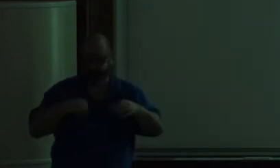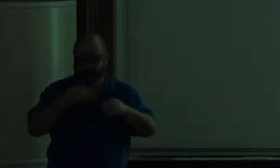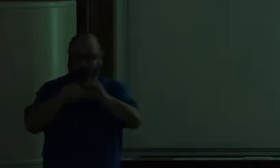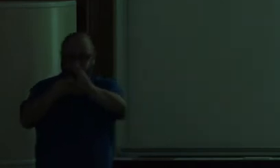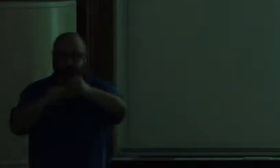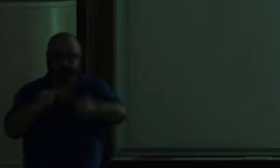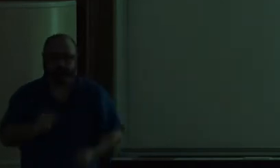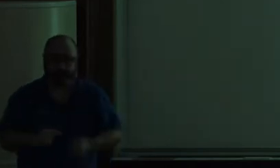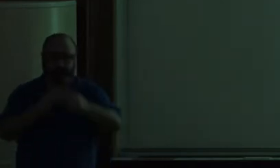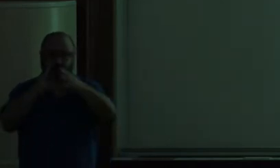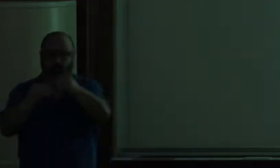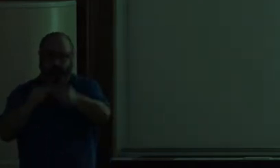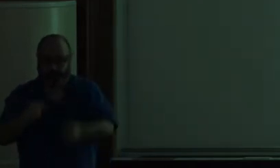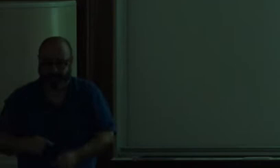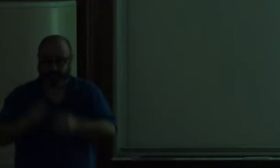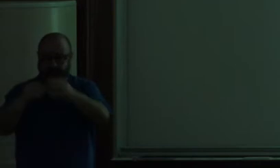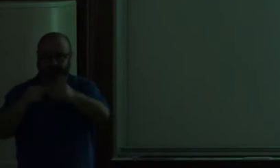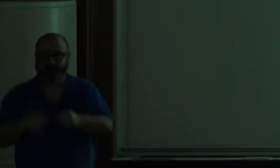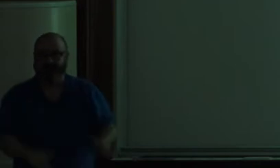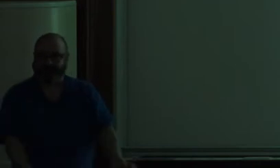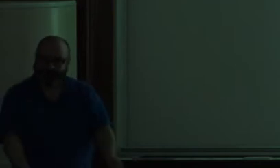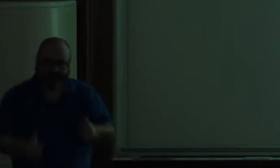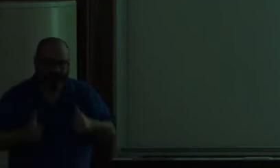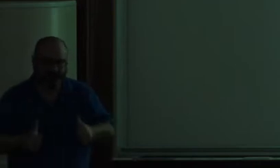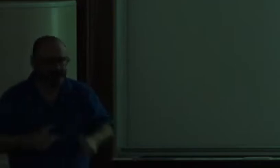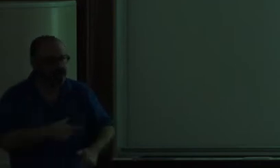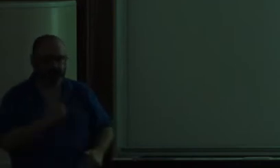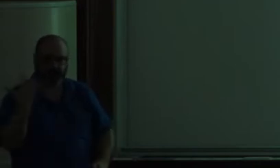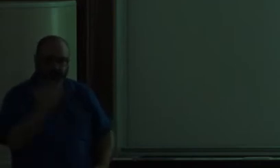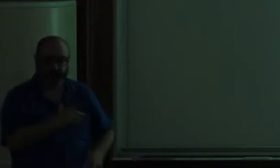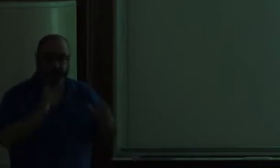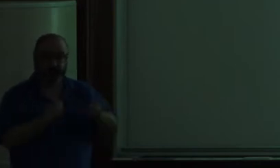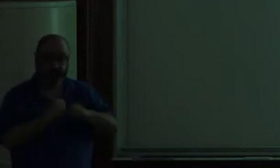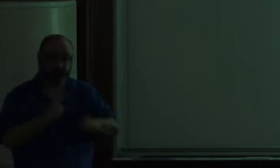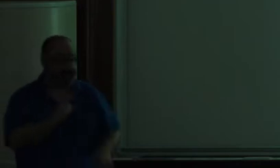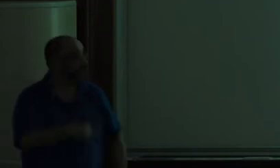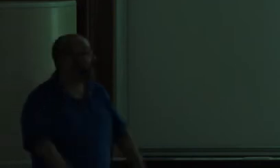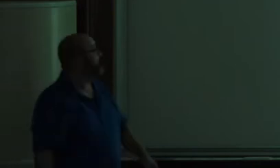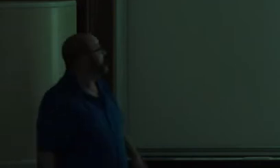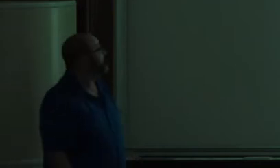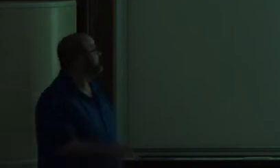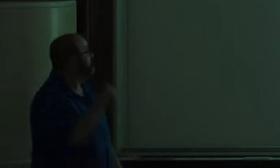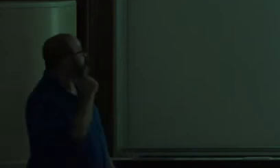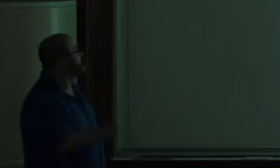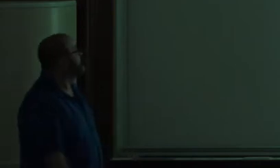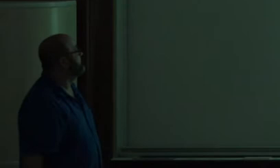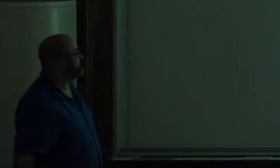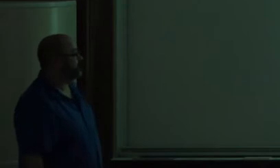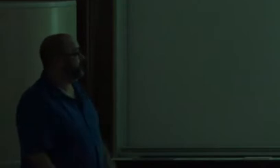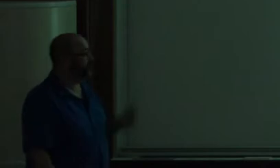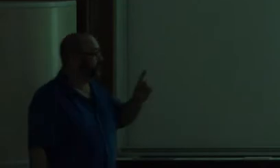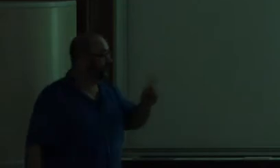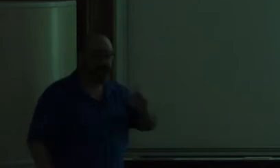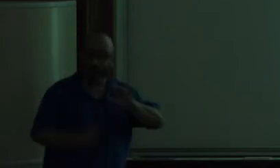merveilleux. Ça, on en mangerait. C'est incroyable. Alors pourquoi c'est incroyable? Regardez un petit peu. Tous